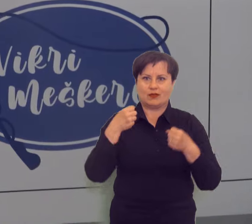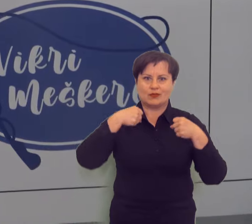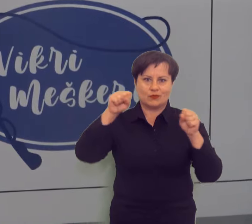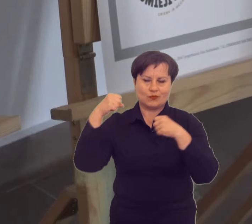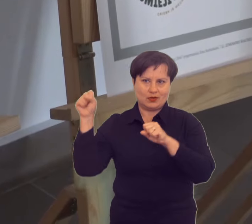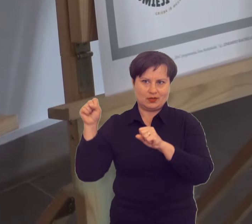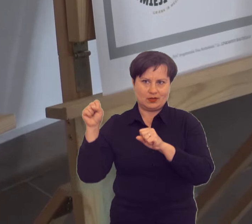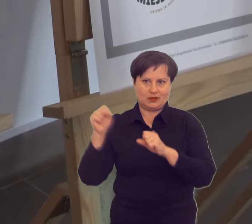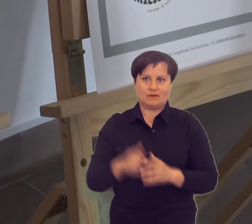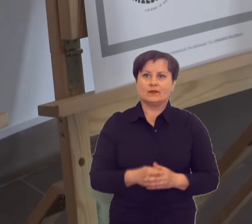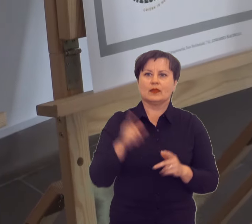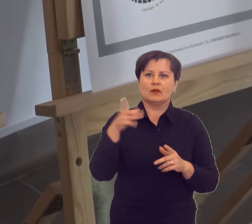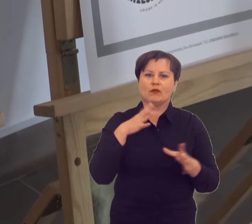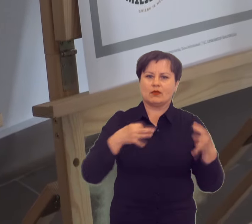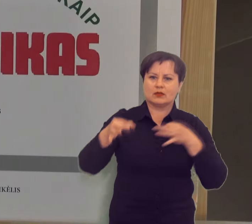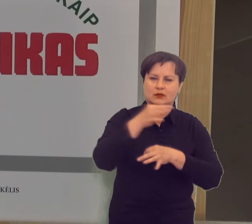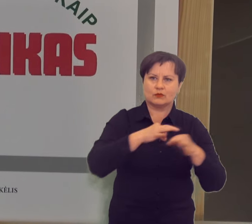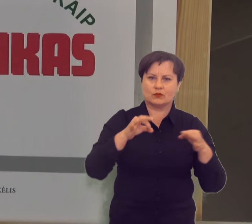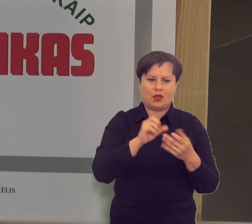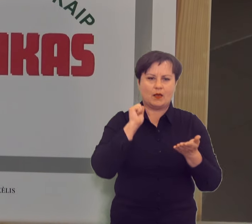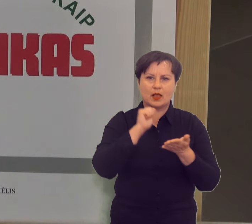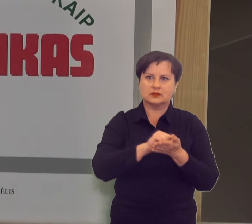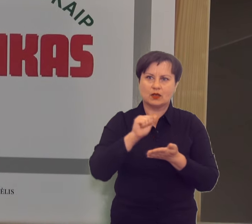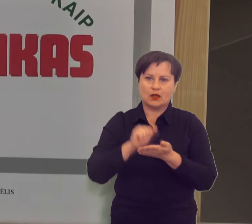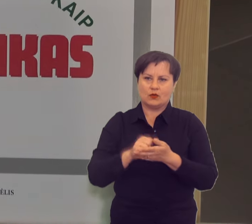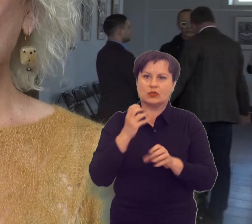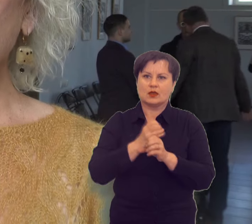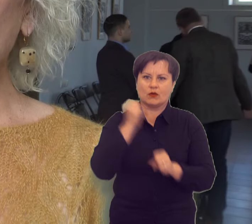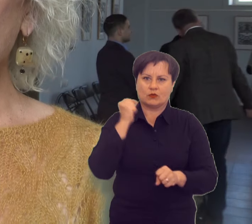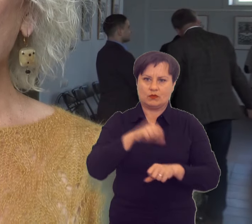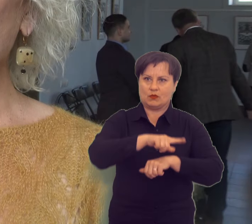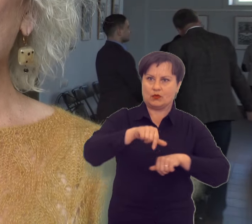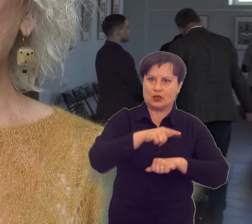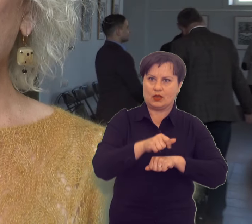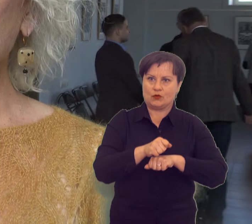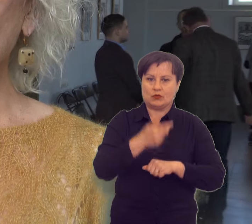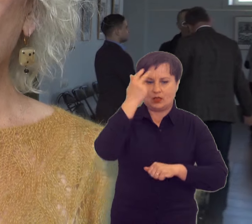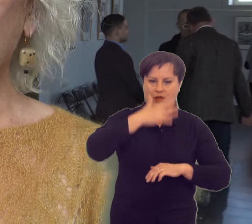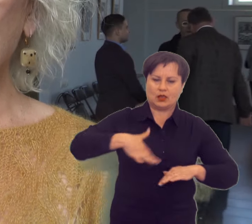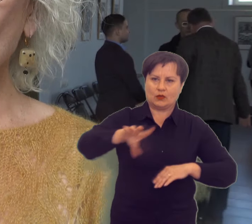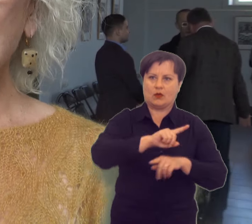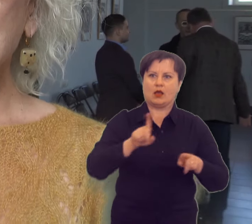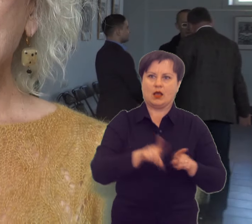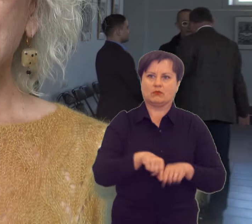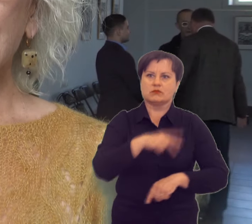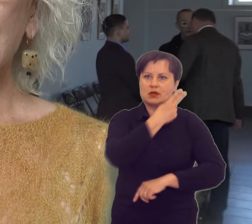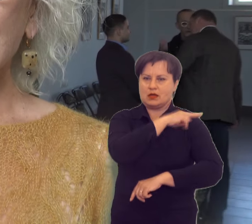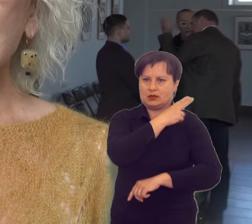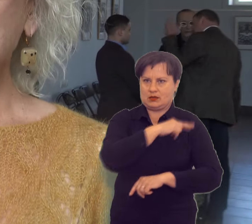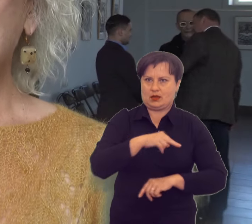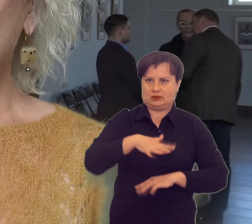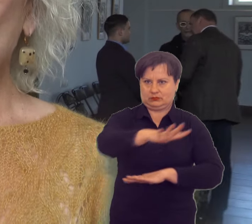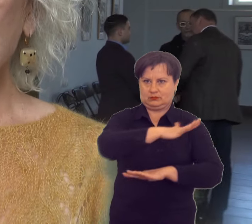Diskutuota apie spaudos draudimo laikus Lietuvoje ir Kėdainių regione. Ir šiame švenčiame 120 metų, kai